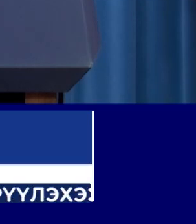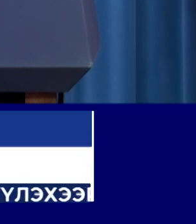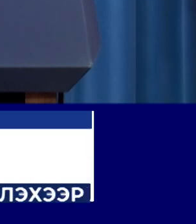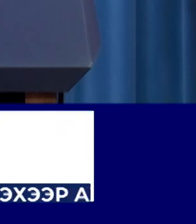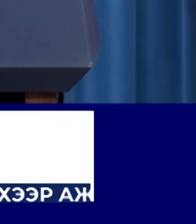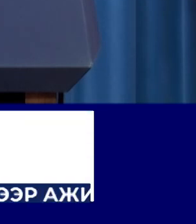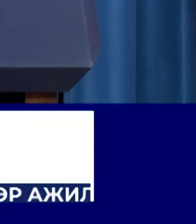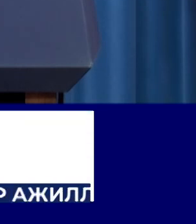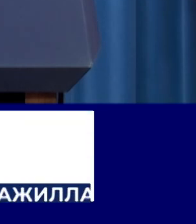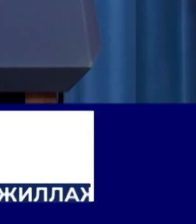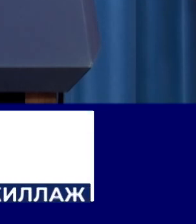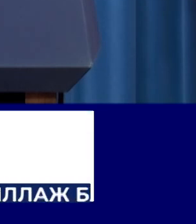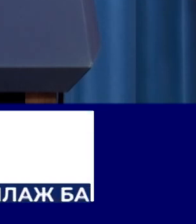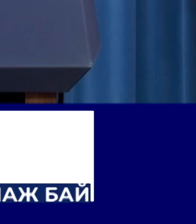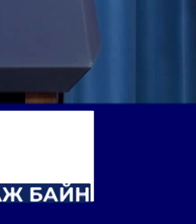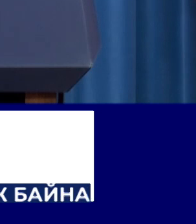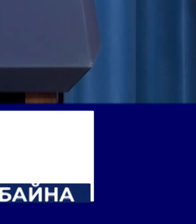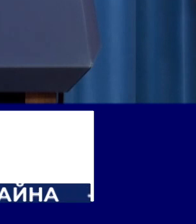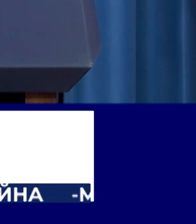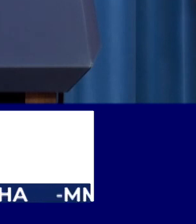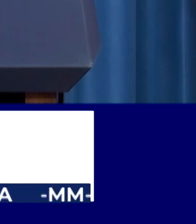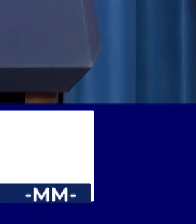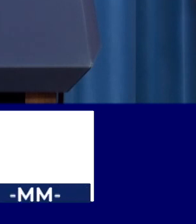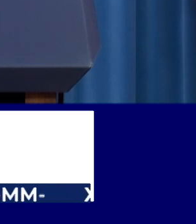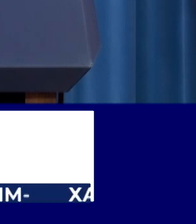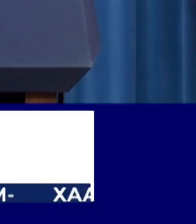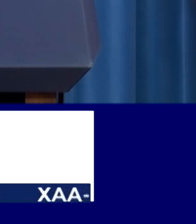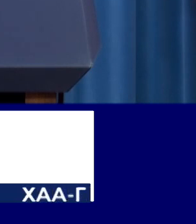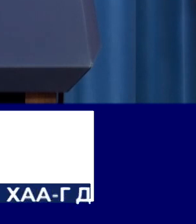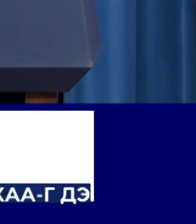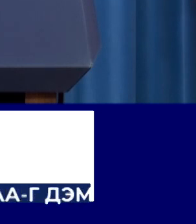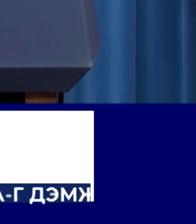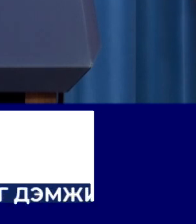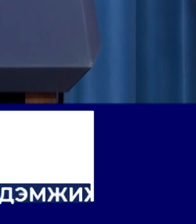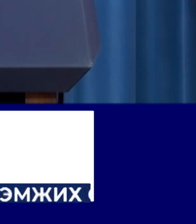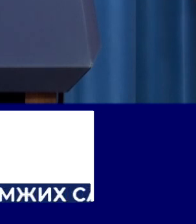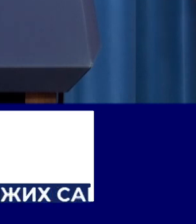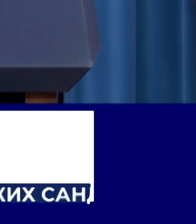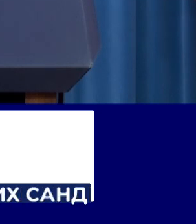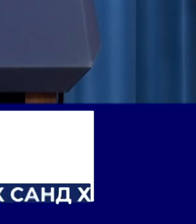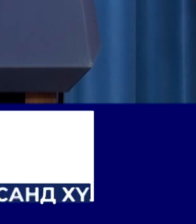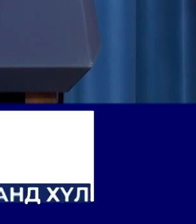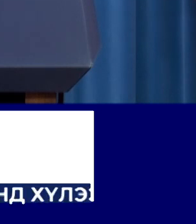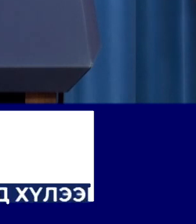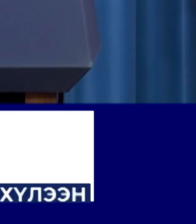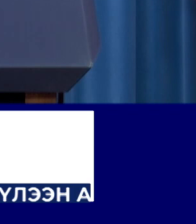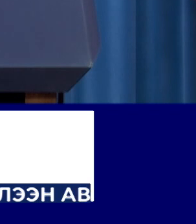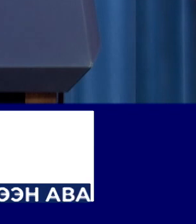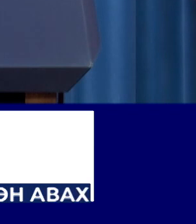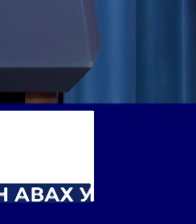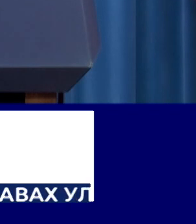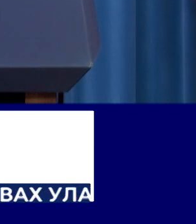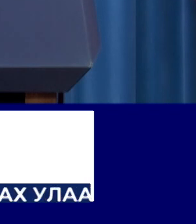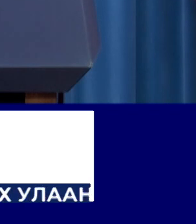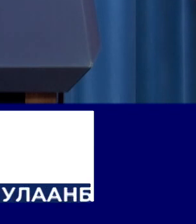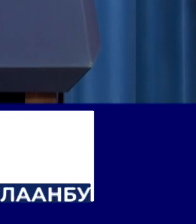дүрслэх урлаг, дуу хөгжим, хувцас заагвар, дижитал контент, тоглоом хөгжүүлэлт, утга зохиол, ном хэвлэмэл гэсэн энэ 6